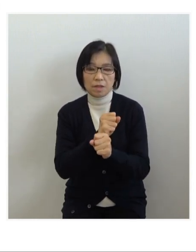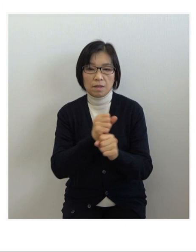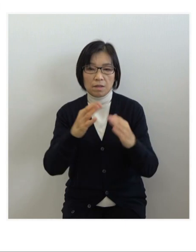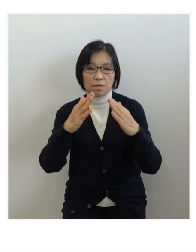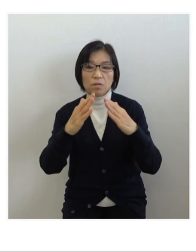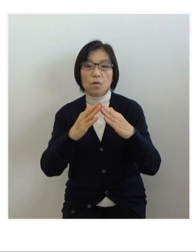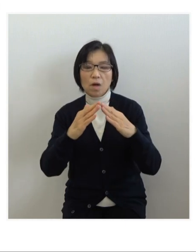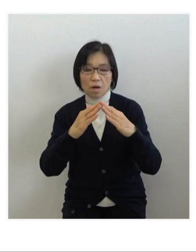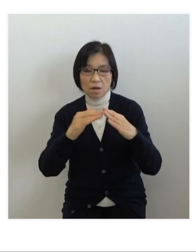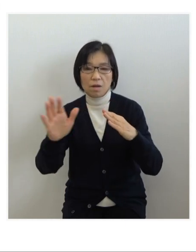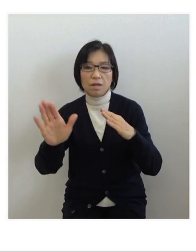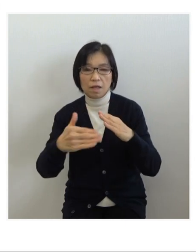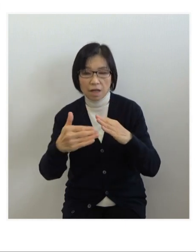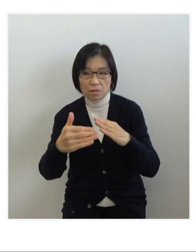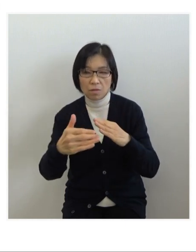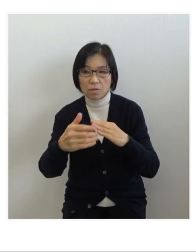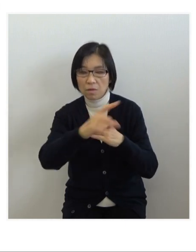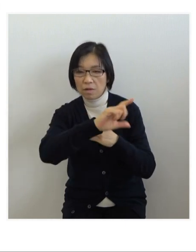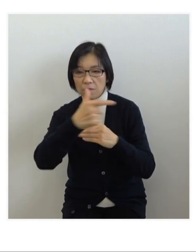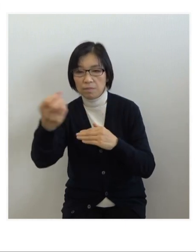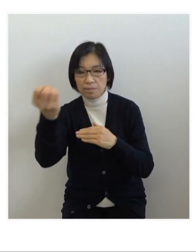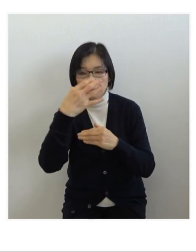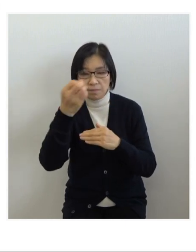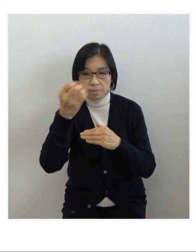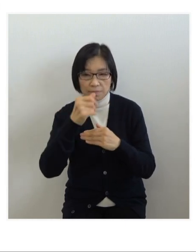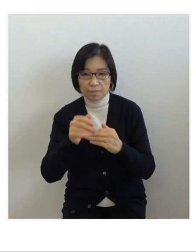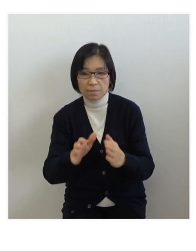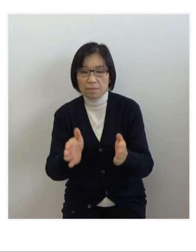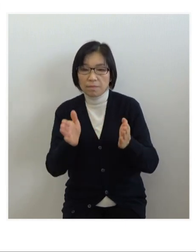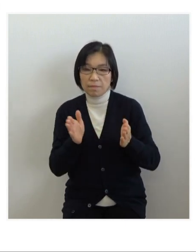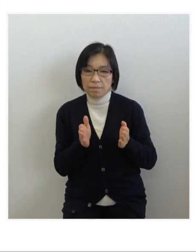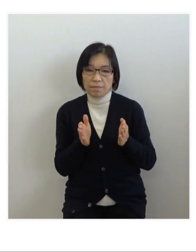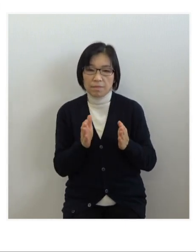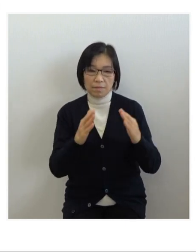の刺激を遮断するために引きこもることがあります。